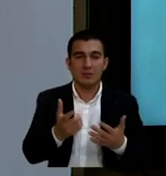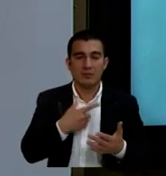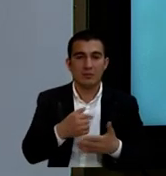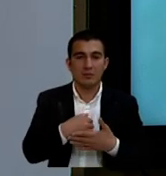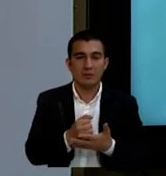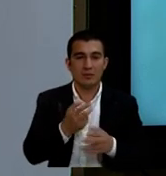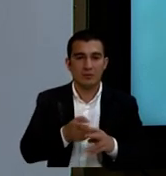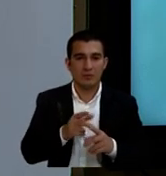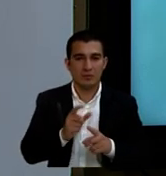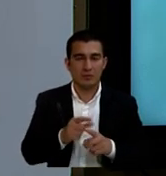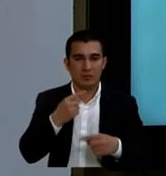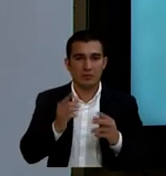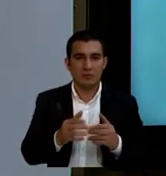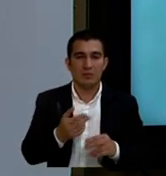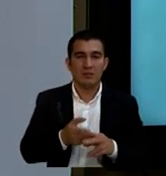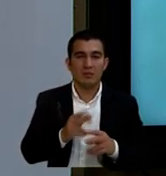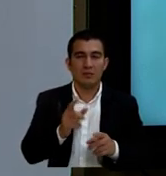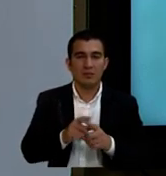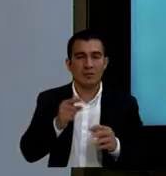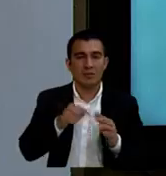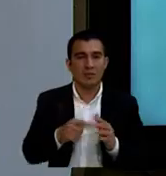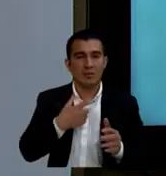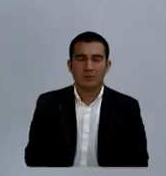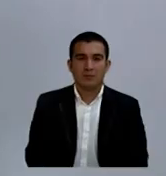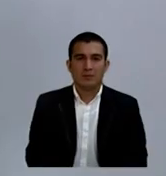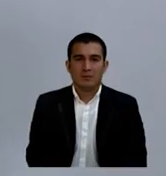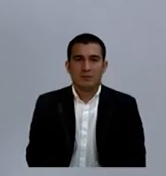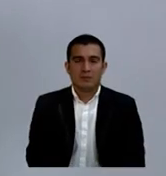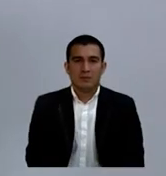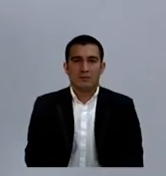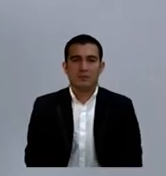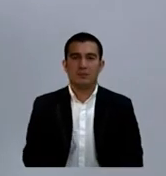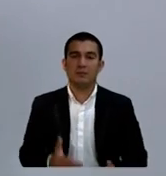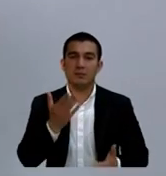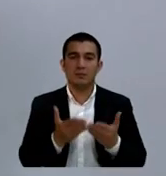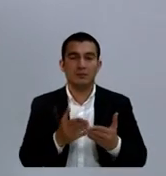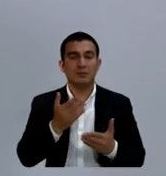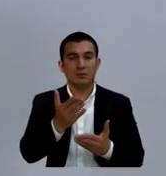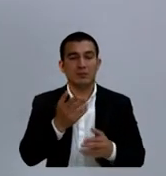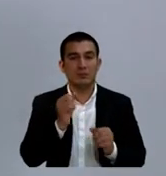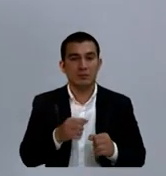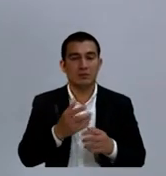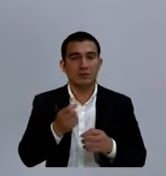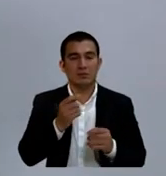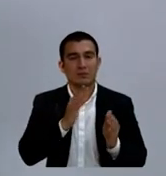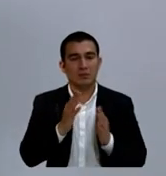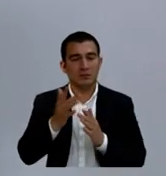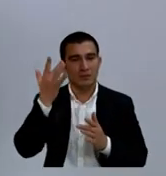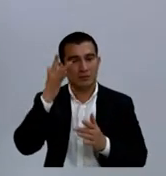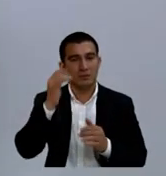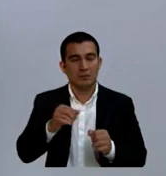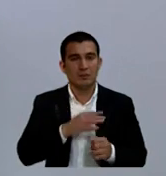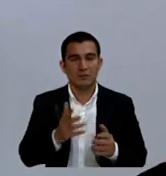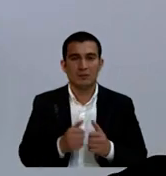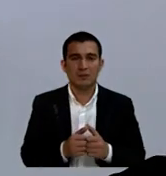mos kelishi kerak. O'shanga qarab gapning ichiga siz joylashtirasiz uni. Agar uni siz noto'g'ri ishlatsangizchi, mana bu gapga diqqat